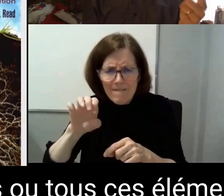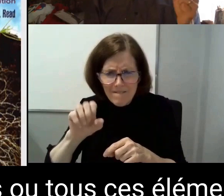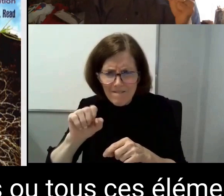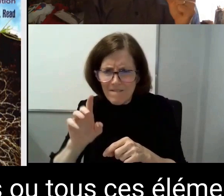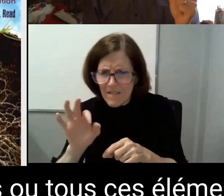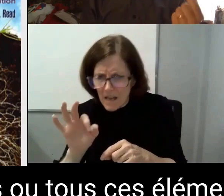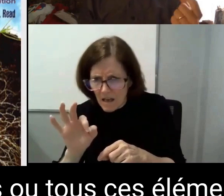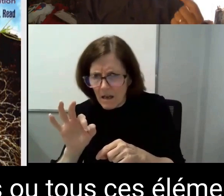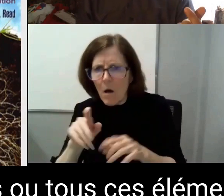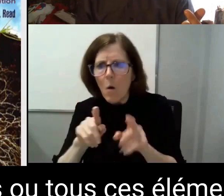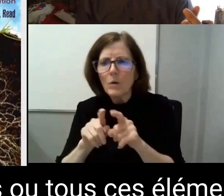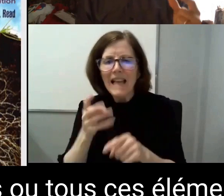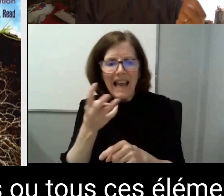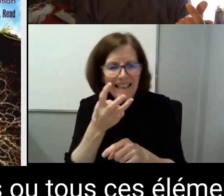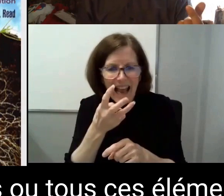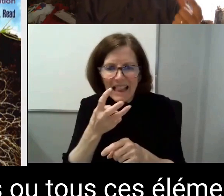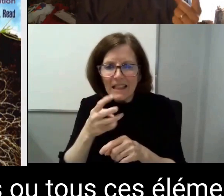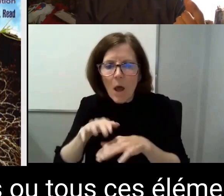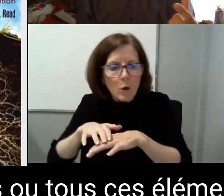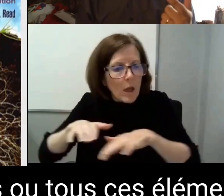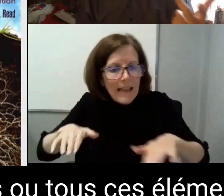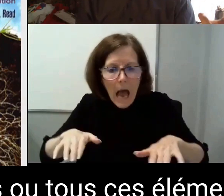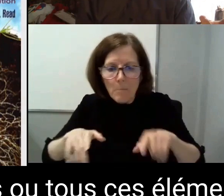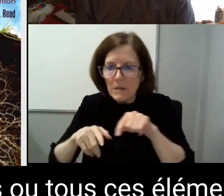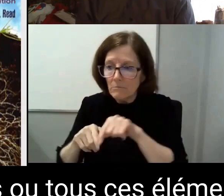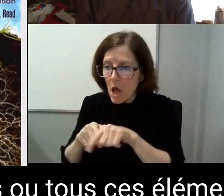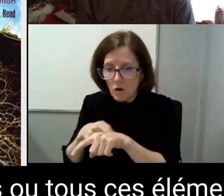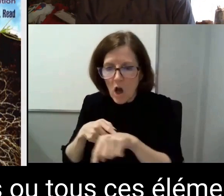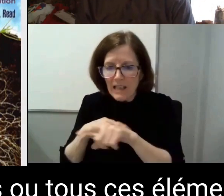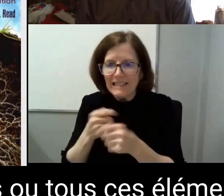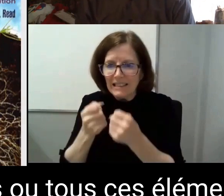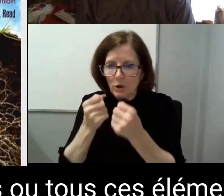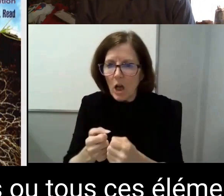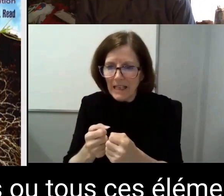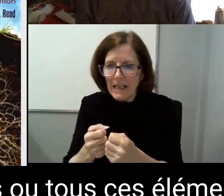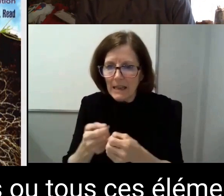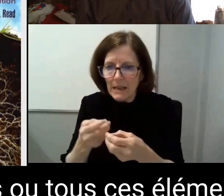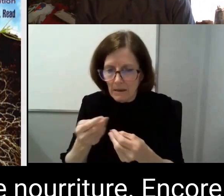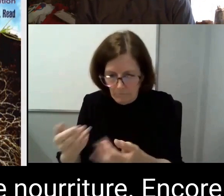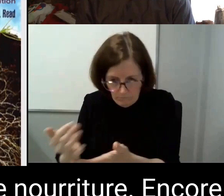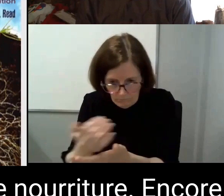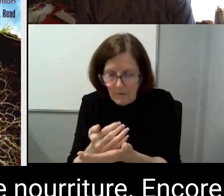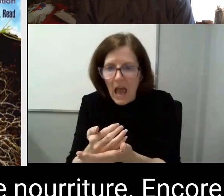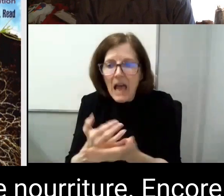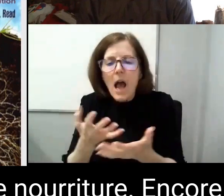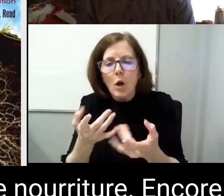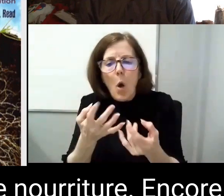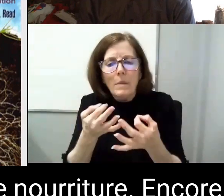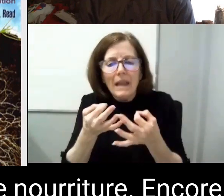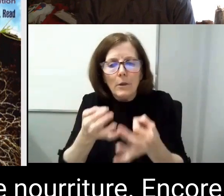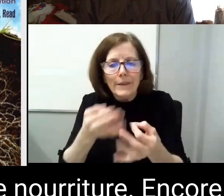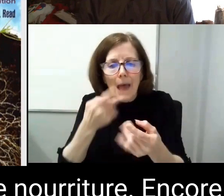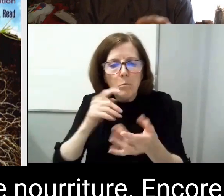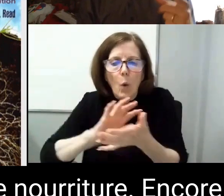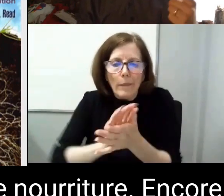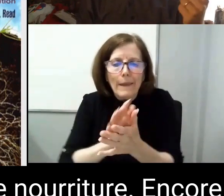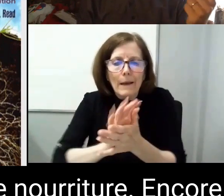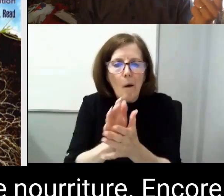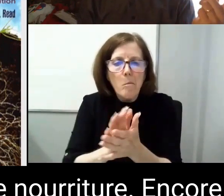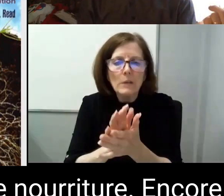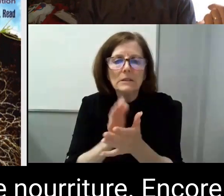les graines de date, tous ces éléments-là qui sont assez solides, hein, qui peuvent prendre un certain temps à composter, qui vont faire de la bonne